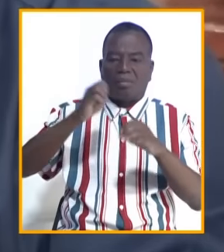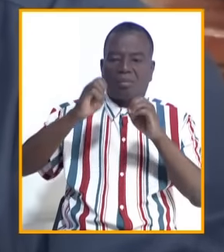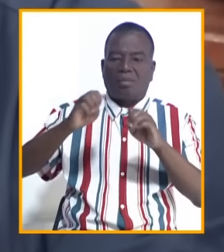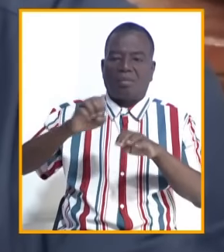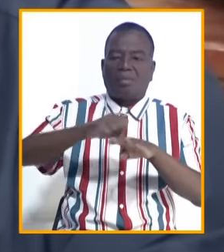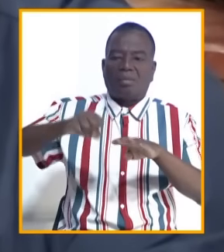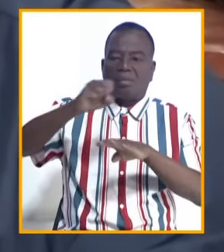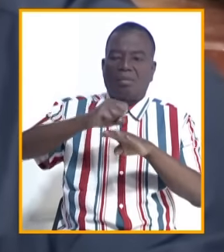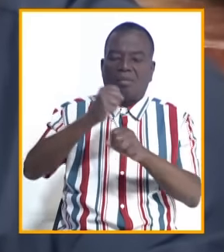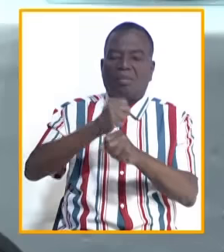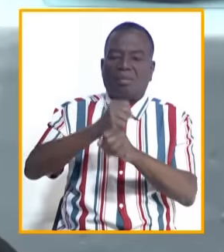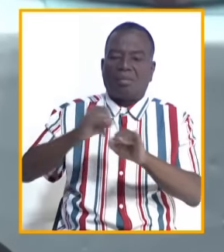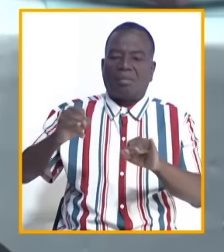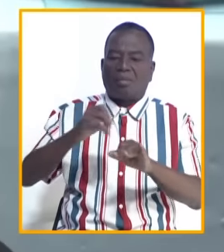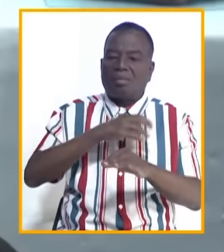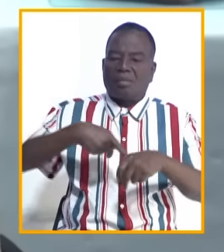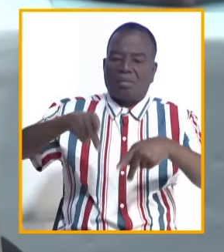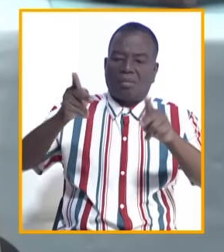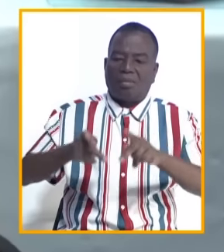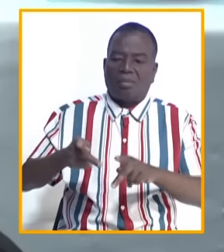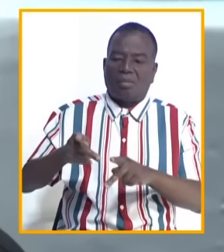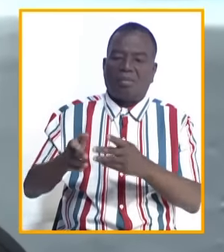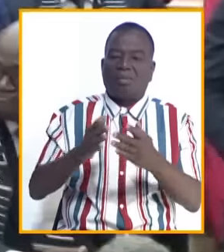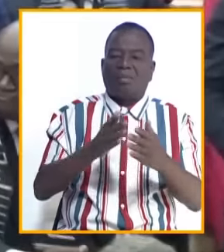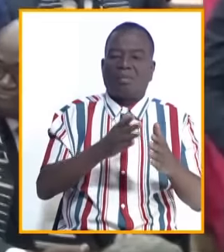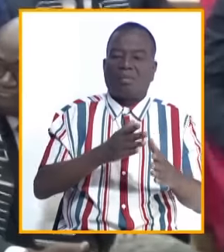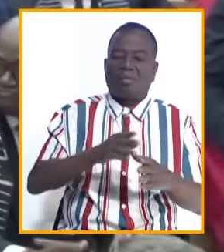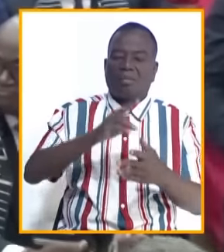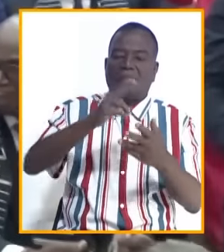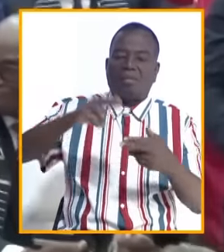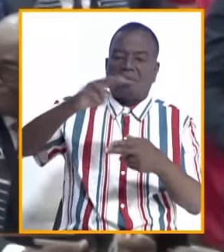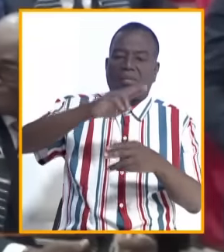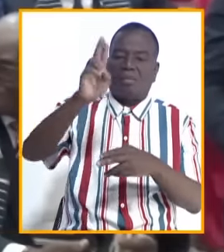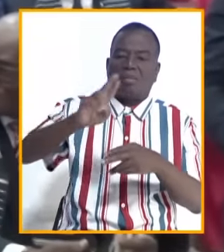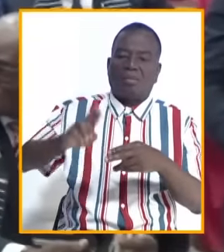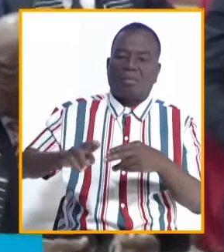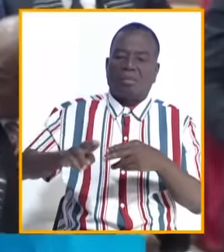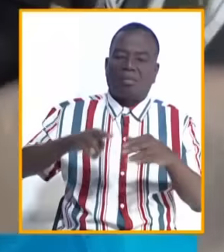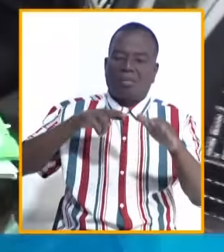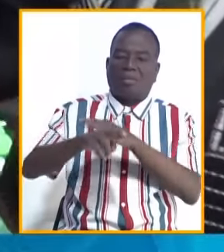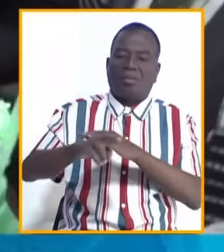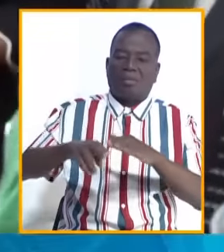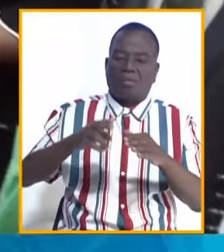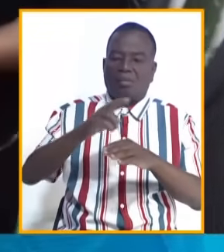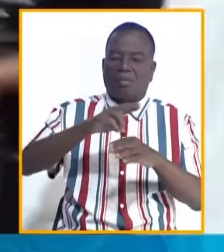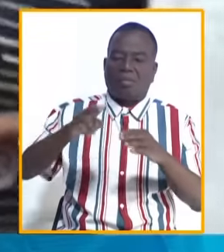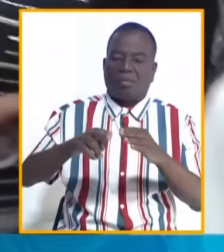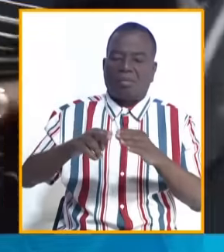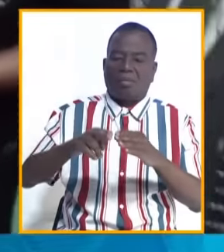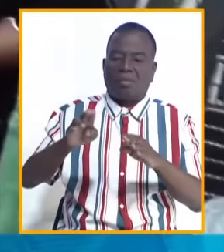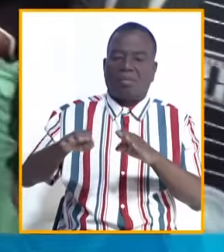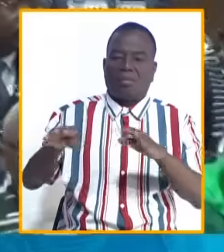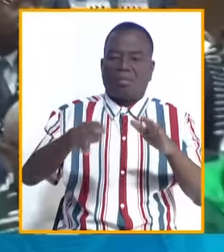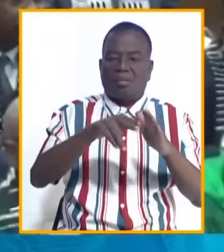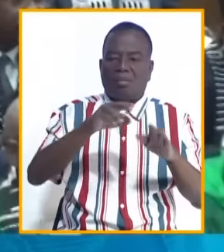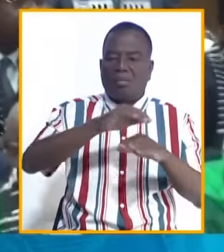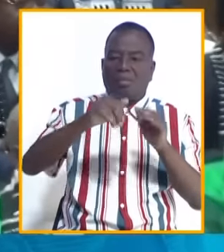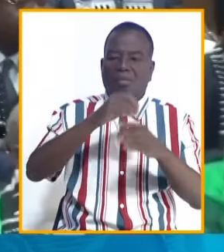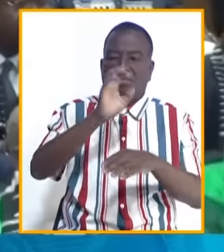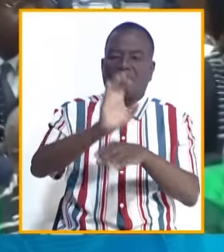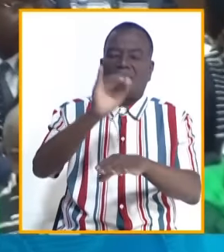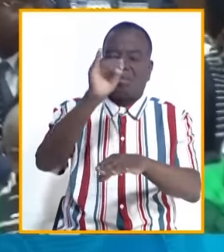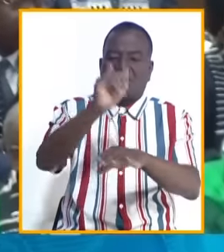les syndicats d'étudiants a permis de pacifier les universités. Résultat, rentrée universitaire normalisée sur l'ensemble du